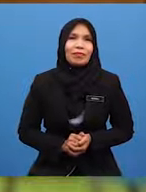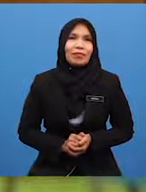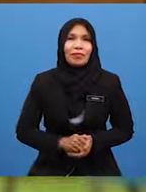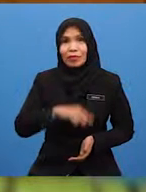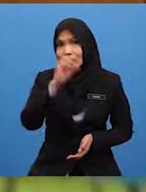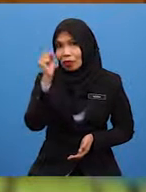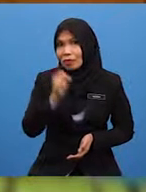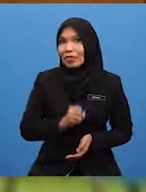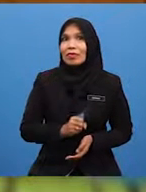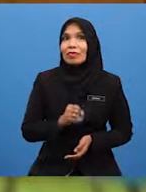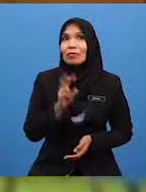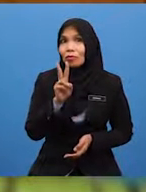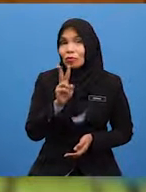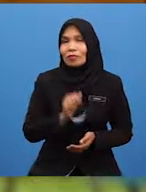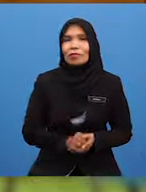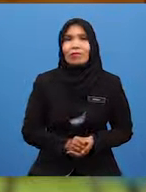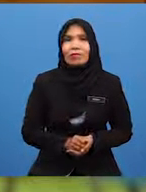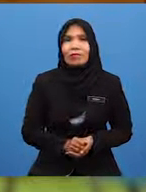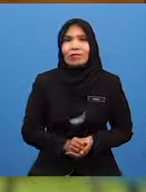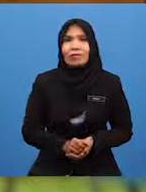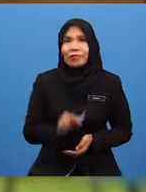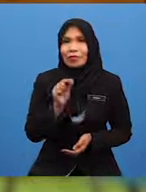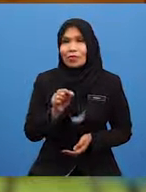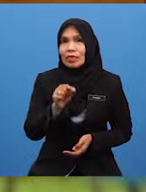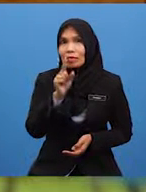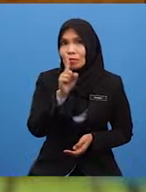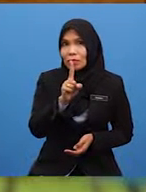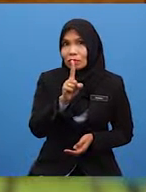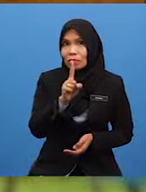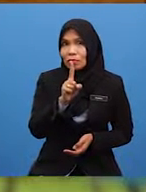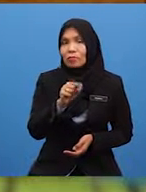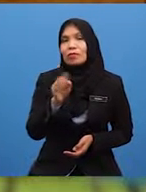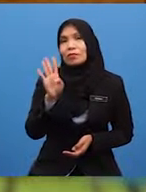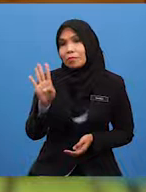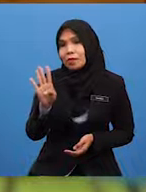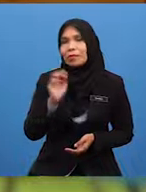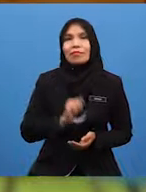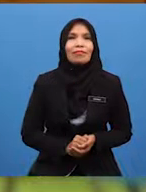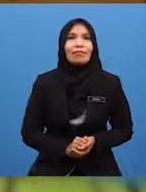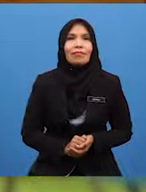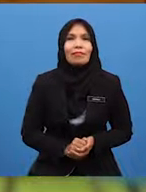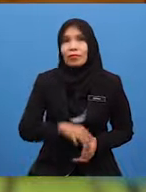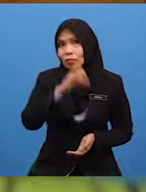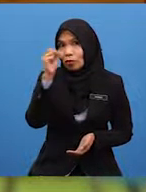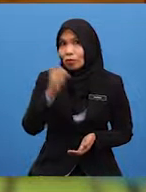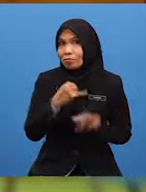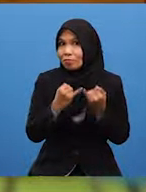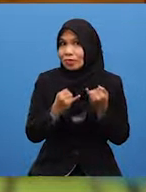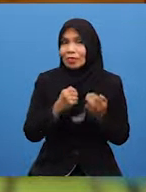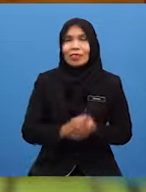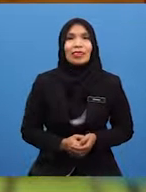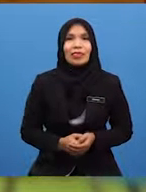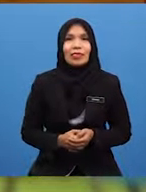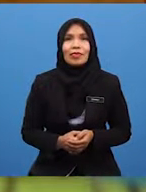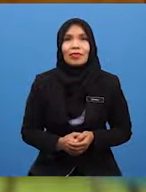Soalan kedua, titik 1, 4. Dan soalan terakhir, cikgu